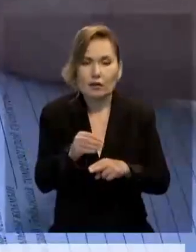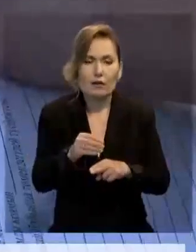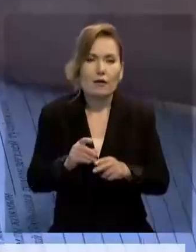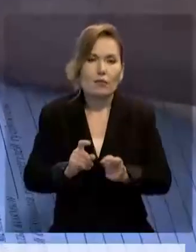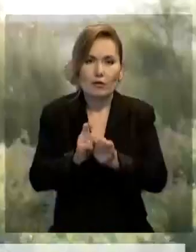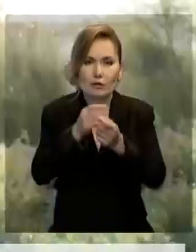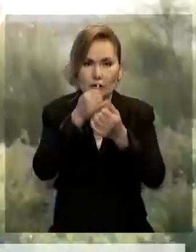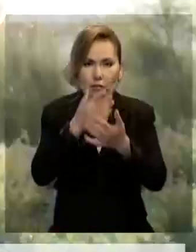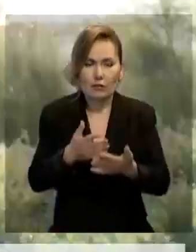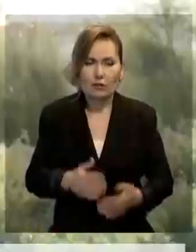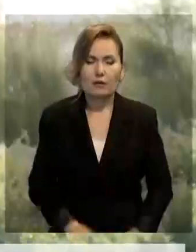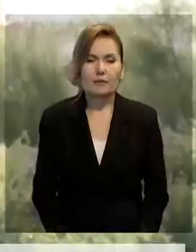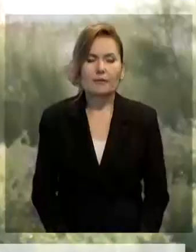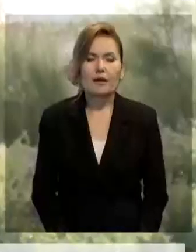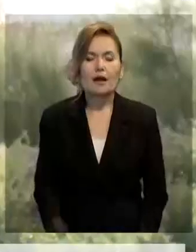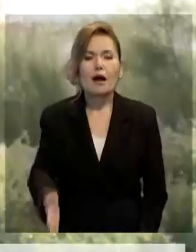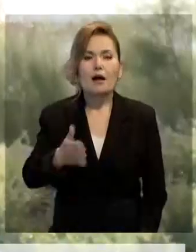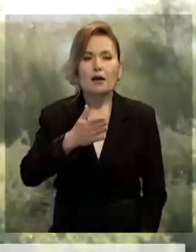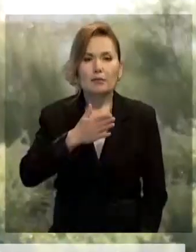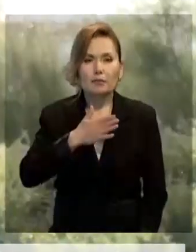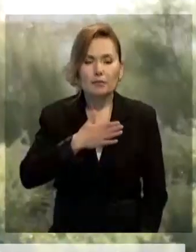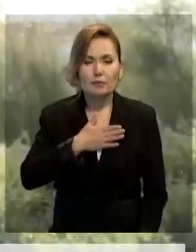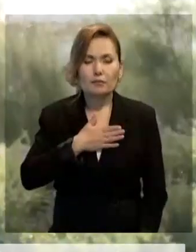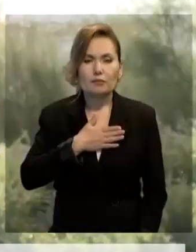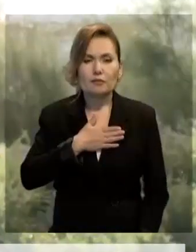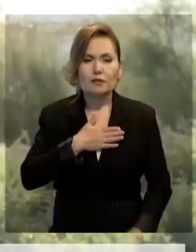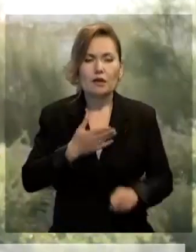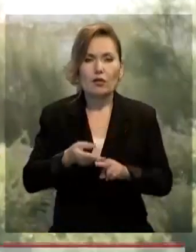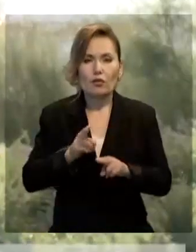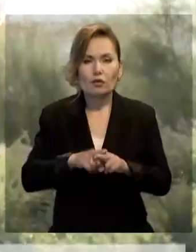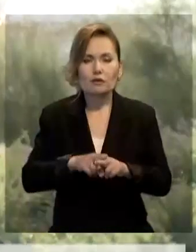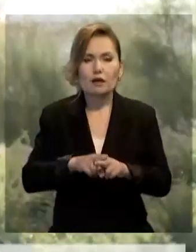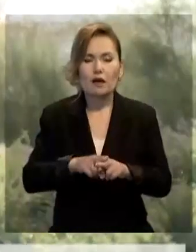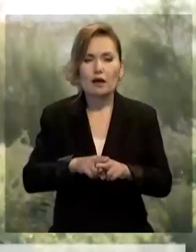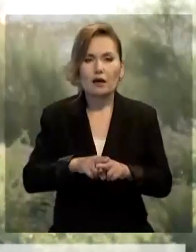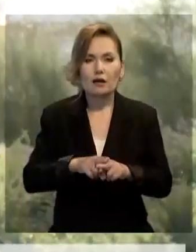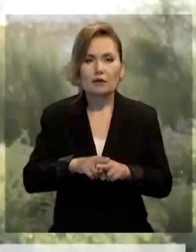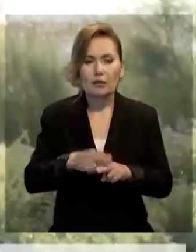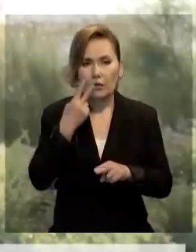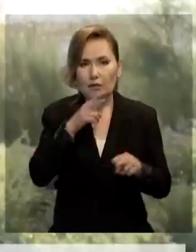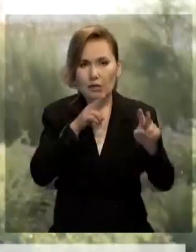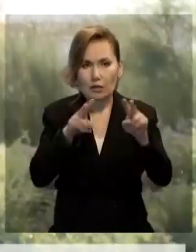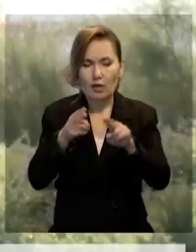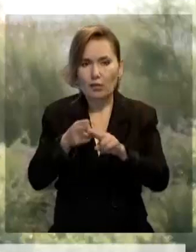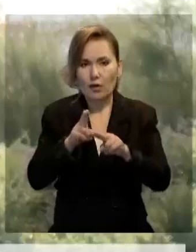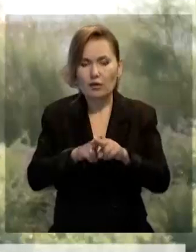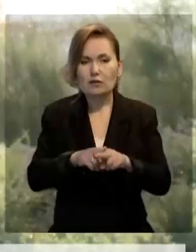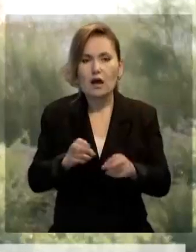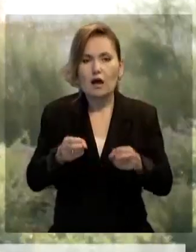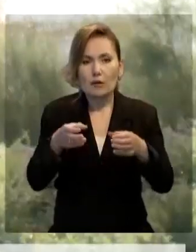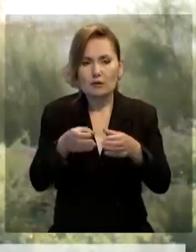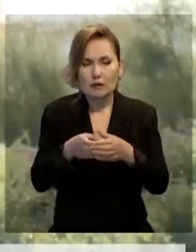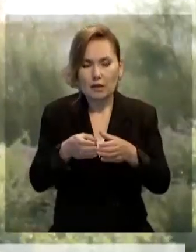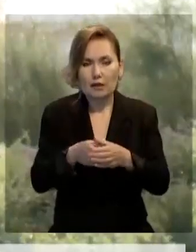айтады. Бізге қарағанда бірқанерсіз жағының адамдары техника жағынан бізден асып түсіп жатқанырас,